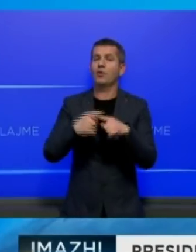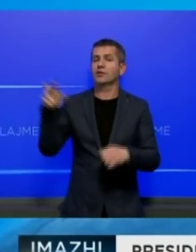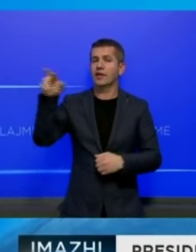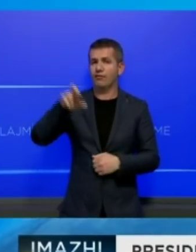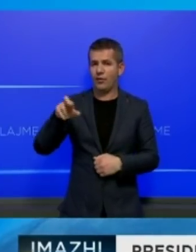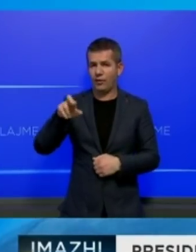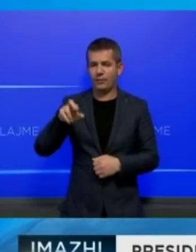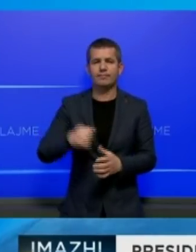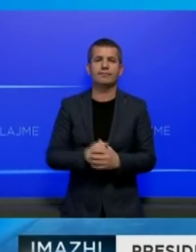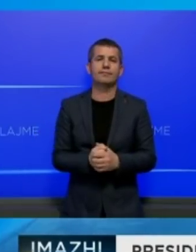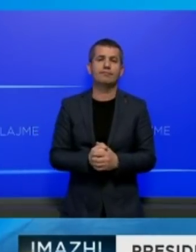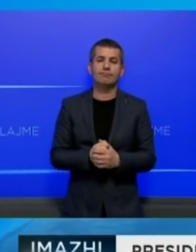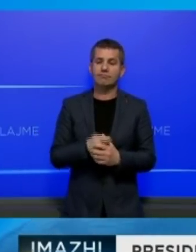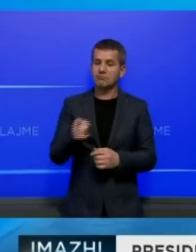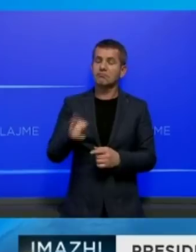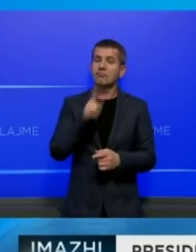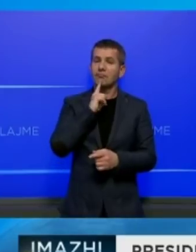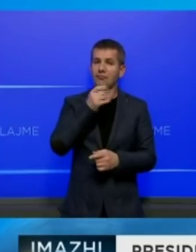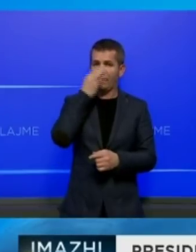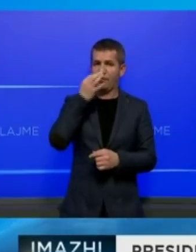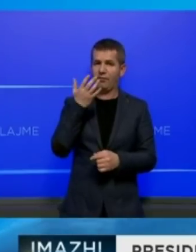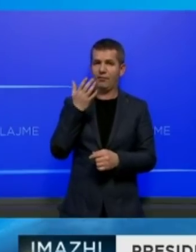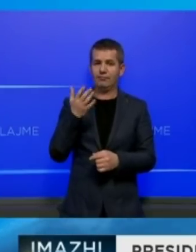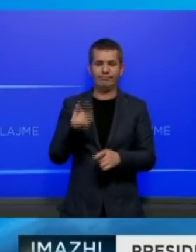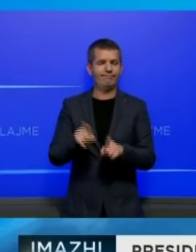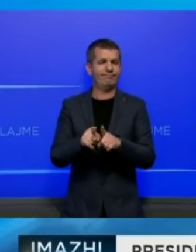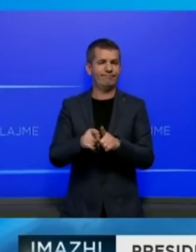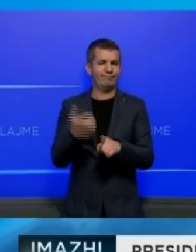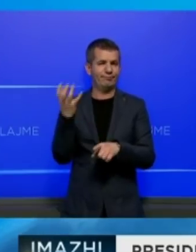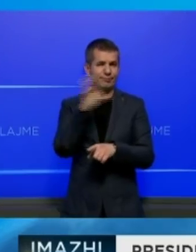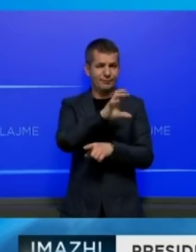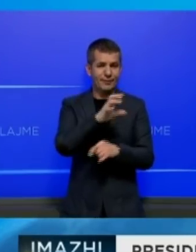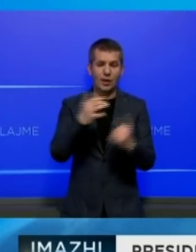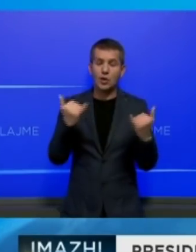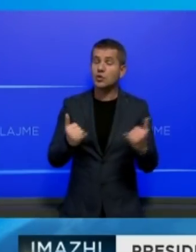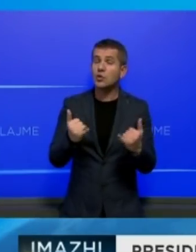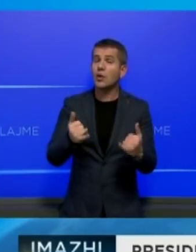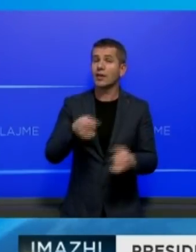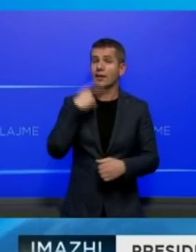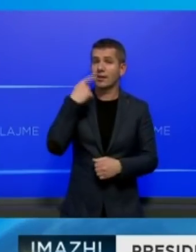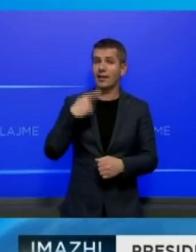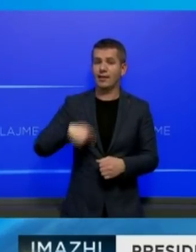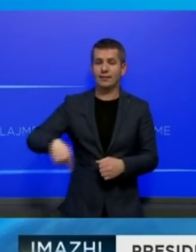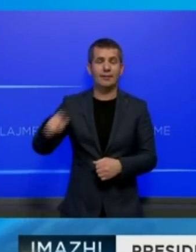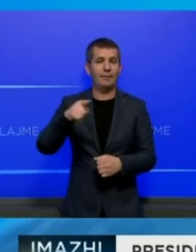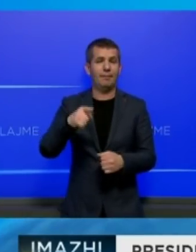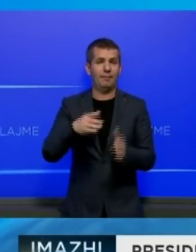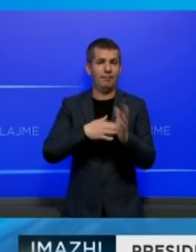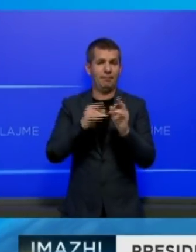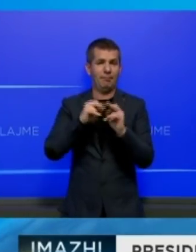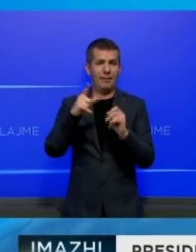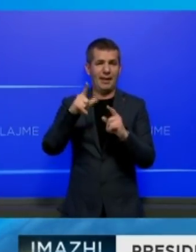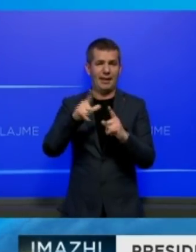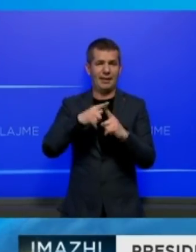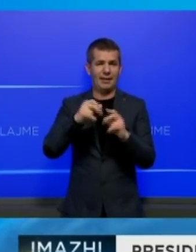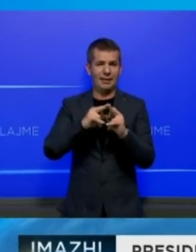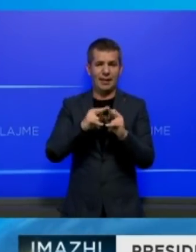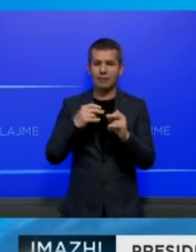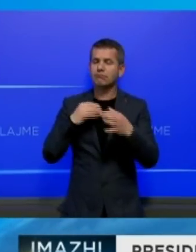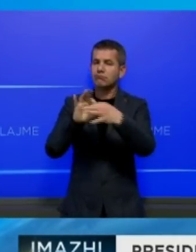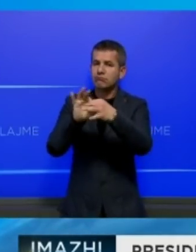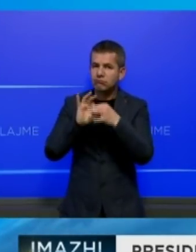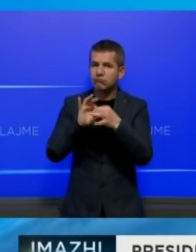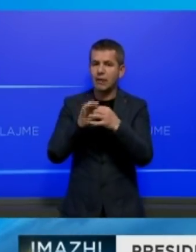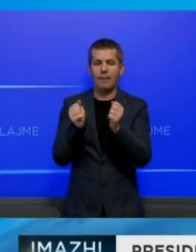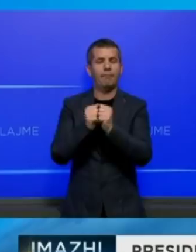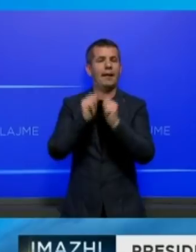Evaris Bartolo. Nëpërmjet një postimi në Twitter Osmani shkruan se me vendet aleate si Malta, pozita jonë ndërkombëtare